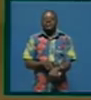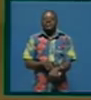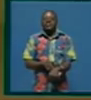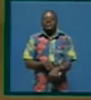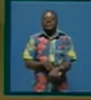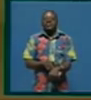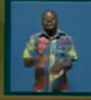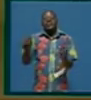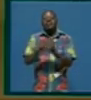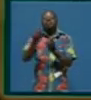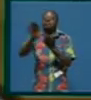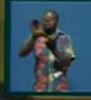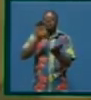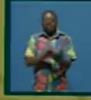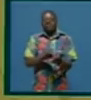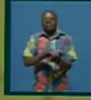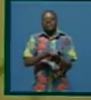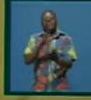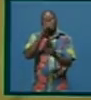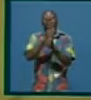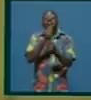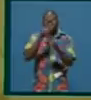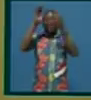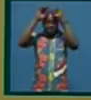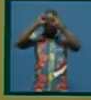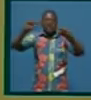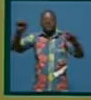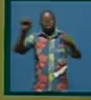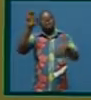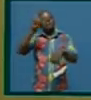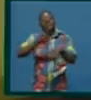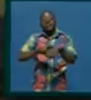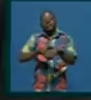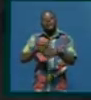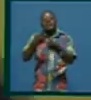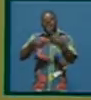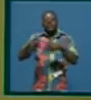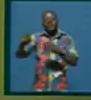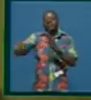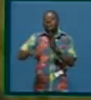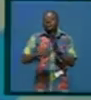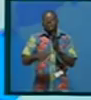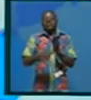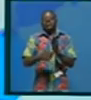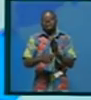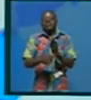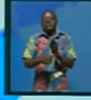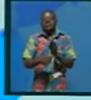Conformément à la Constitution, la fonction de président de la République par intérim revient à Cyril Ramaphosa.